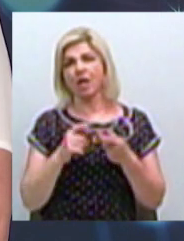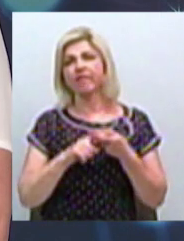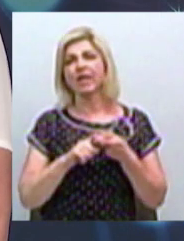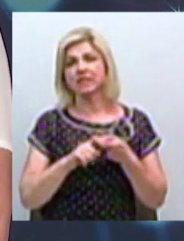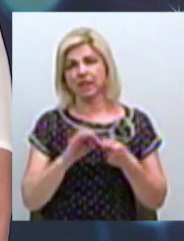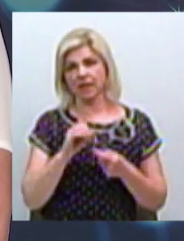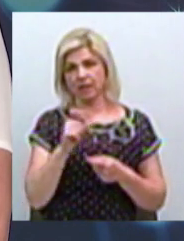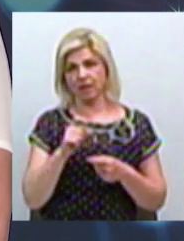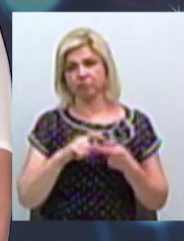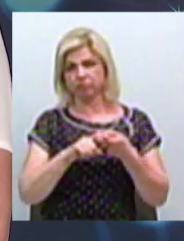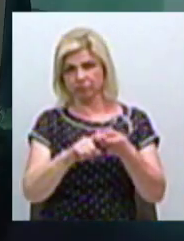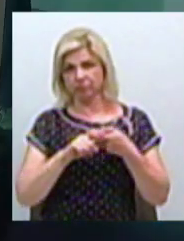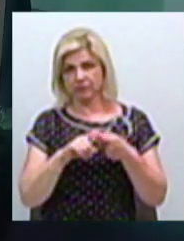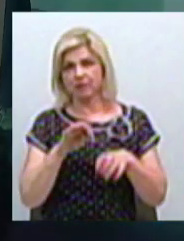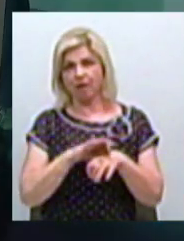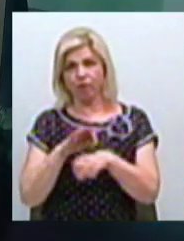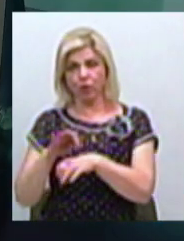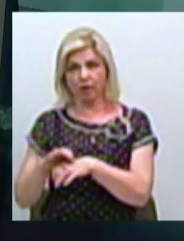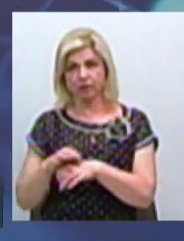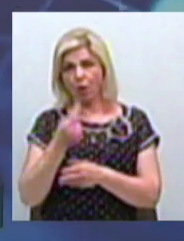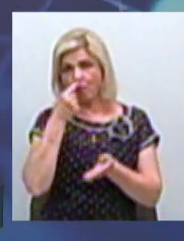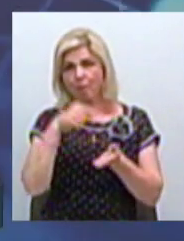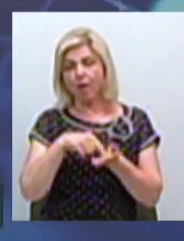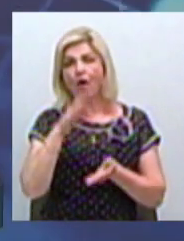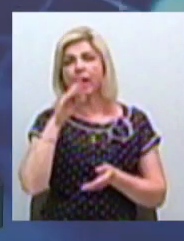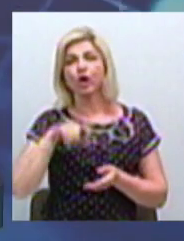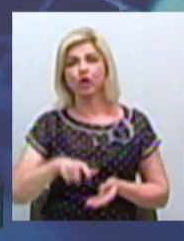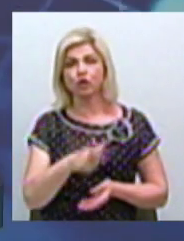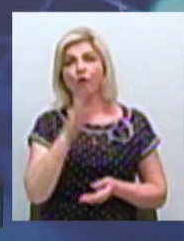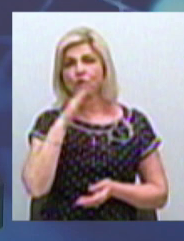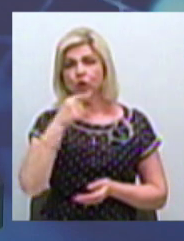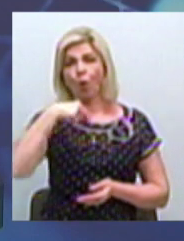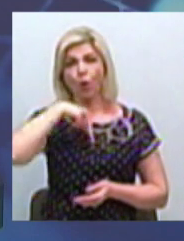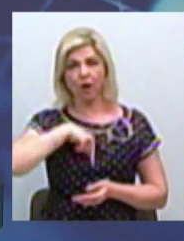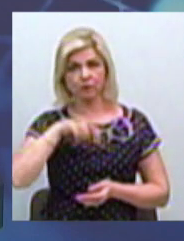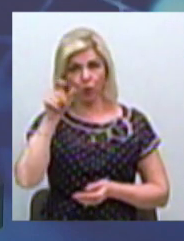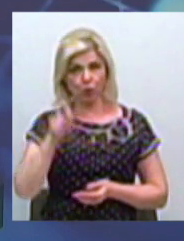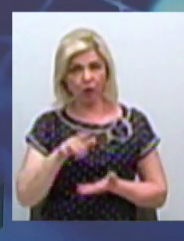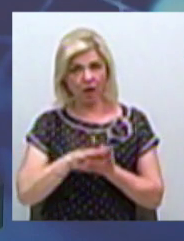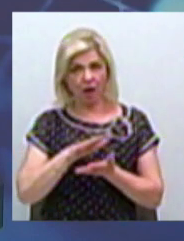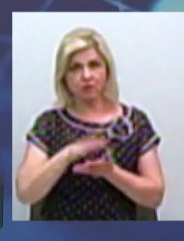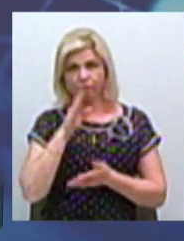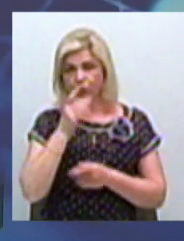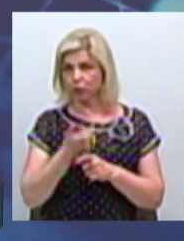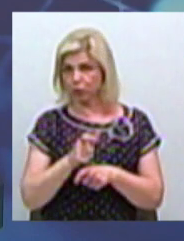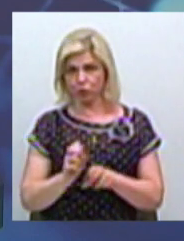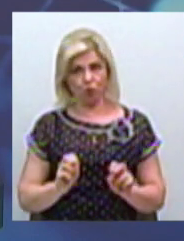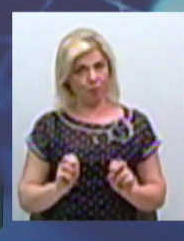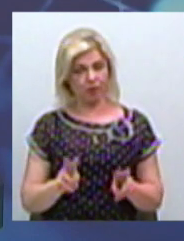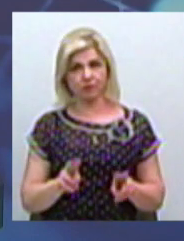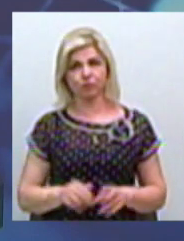захворювань. Тобто потрапляння річкової води в організм людини, забрудненої води, це дуже небезпечно.